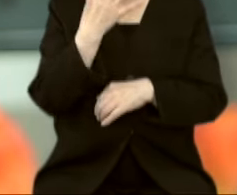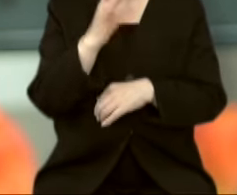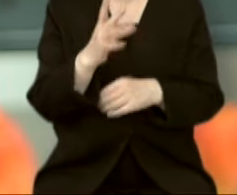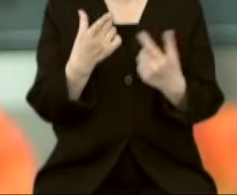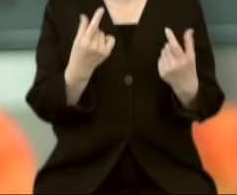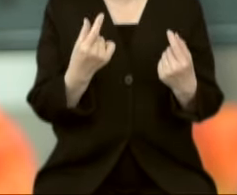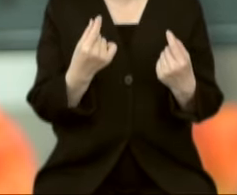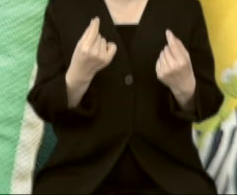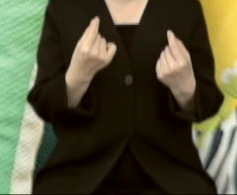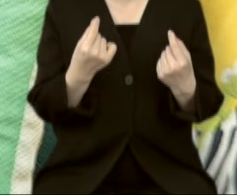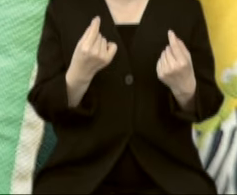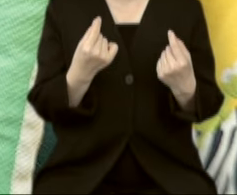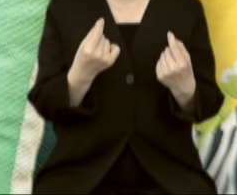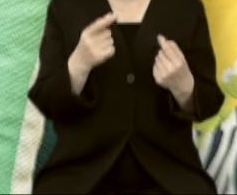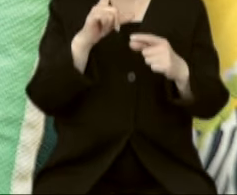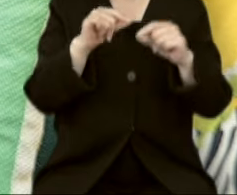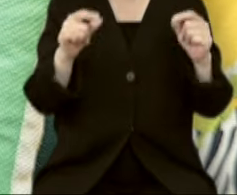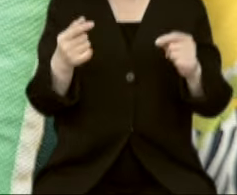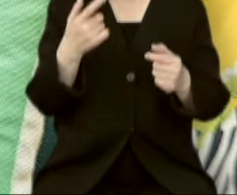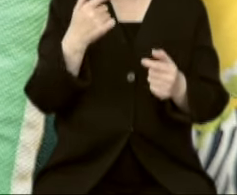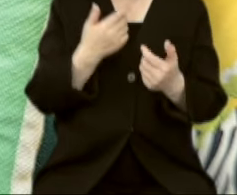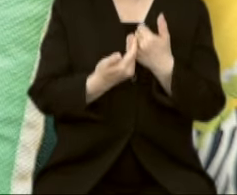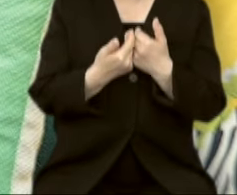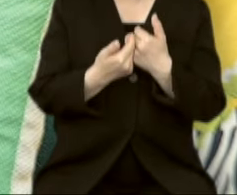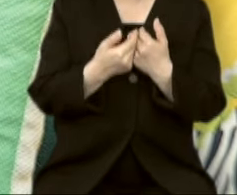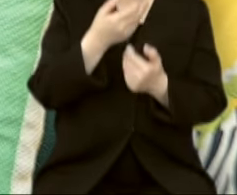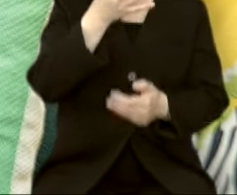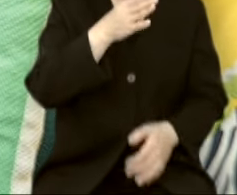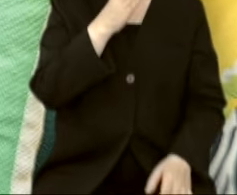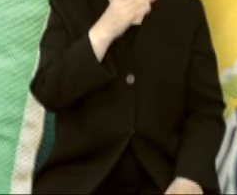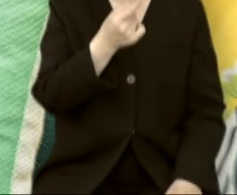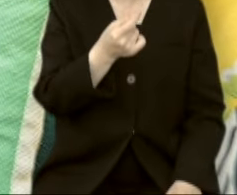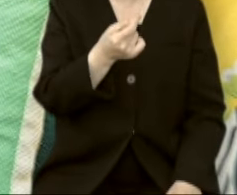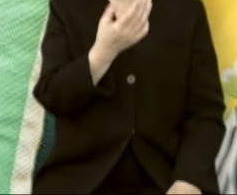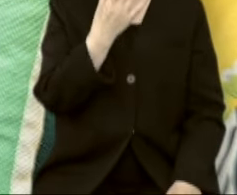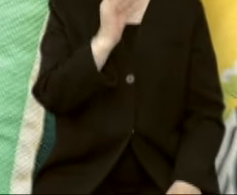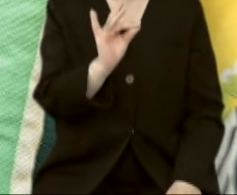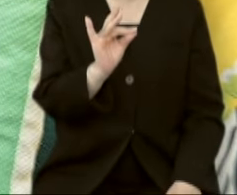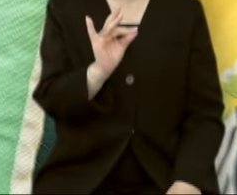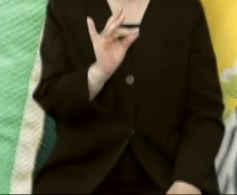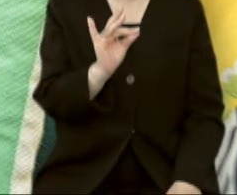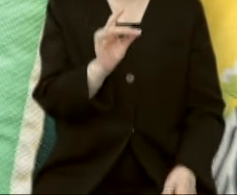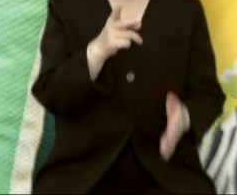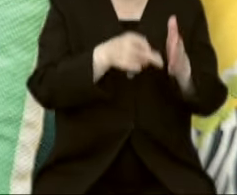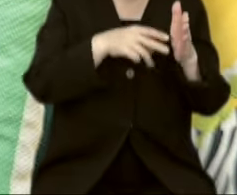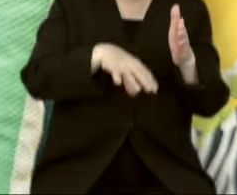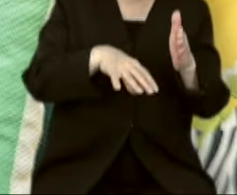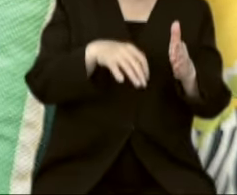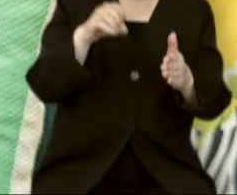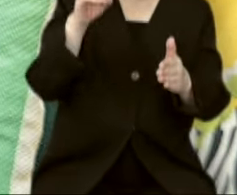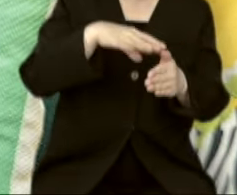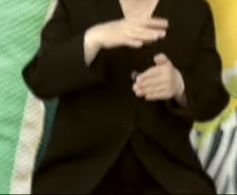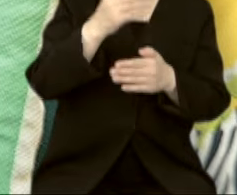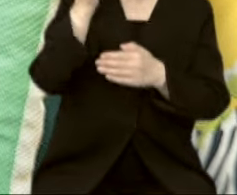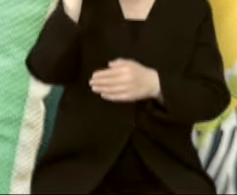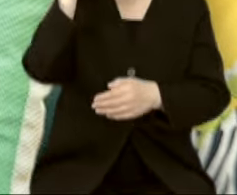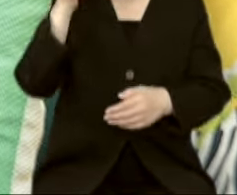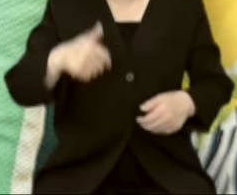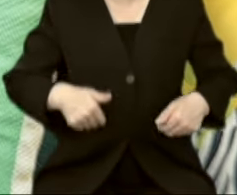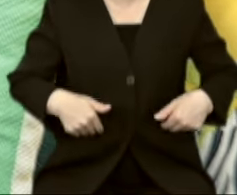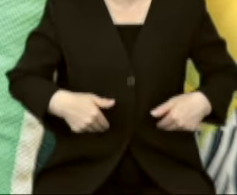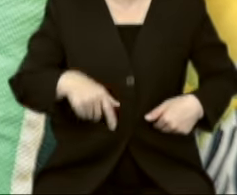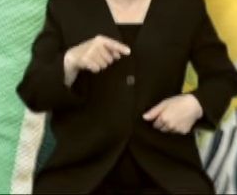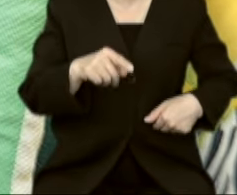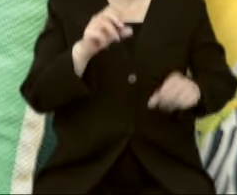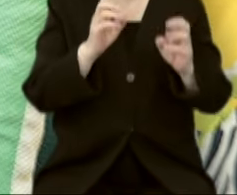거다 생각을 하고 음식이 입에 안 맞아서 힘들기도 하지만 그것도 당연하고 기차역에서 그냥 자리에 깔고 잠을 자야 돼도